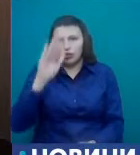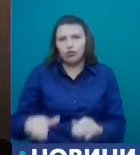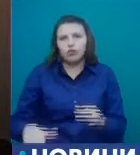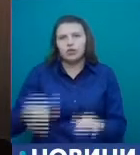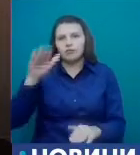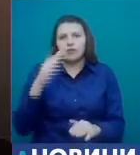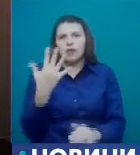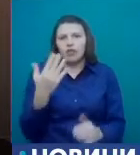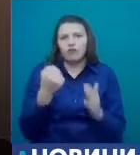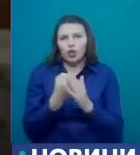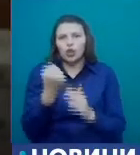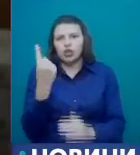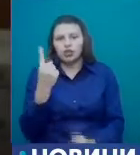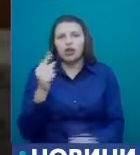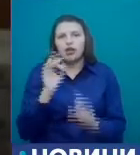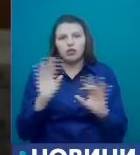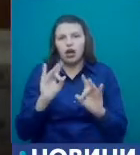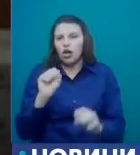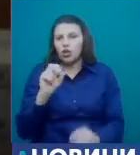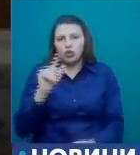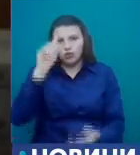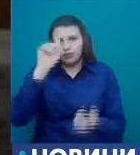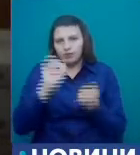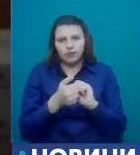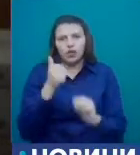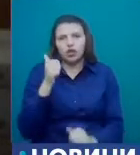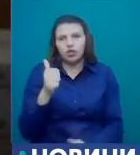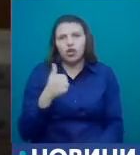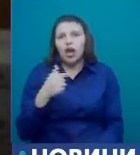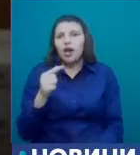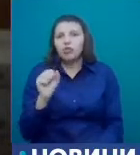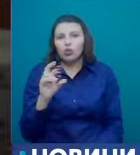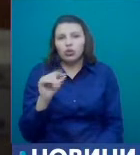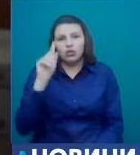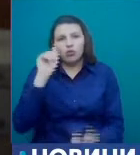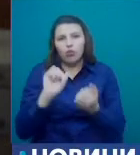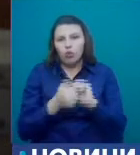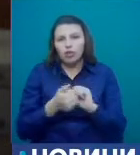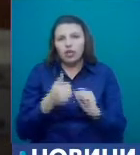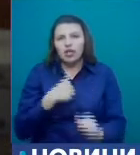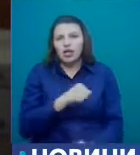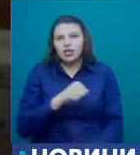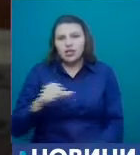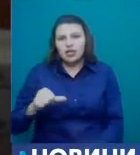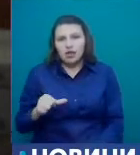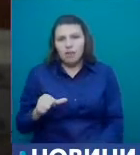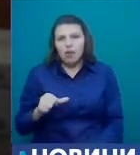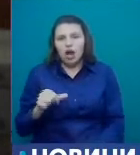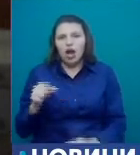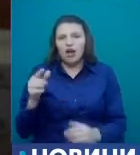розповідає, Антона добре пам'ятає. Антона я пам'ятаю по одній простій причині, що, по-перше, я сама мешканка Юго-Западного